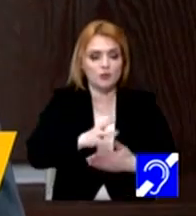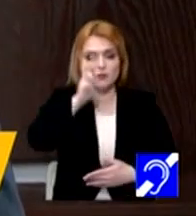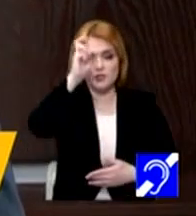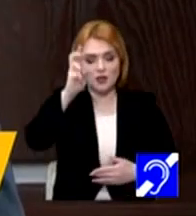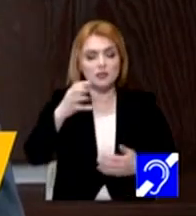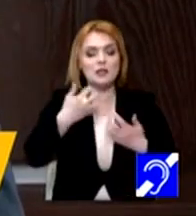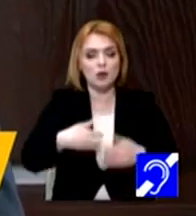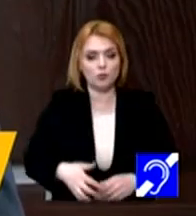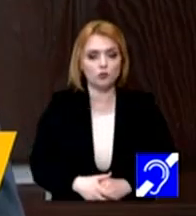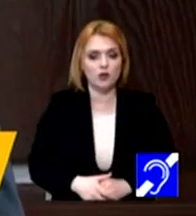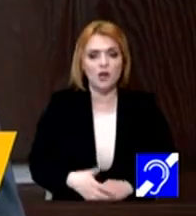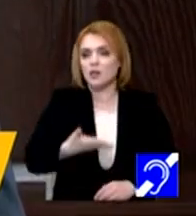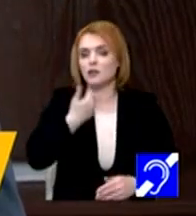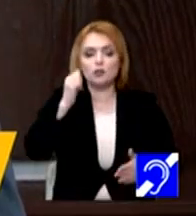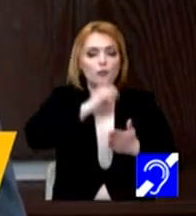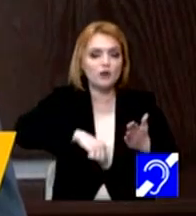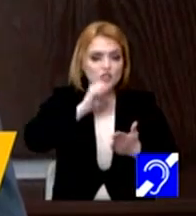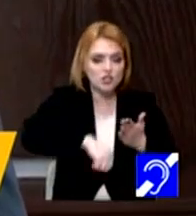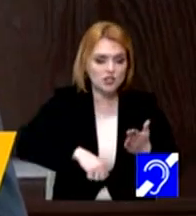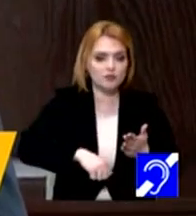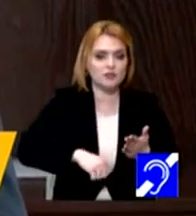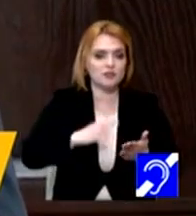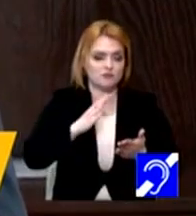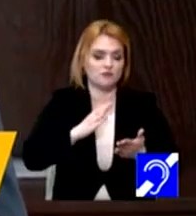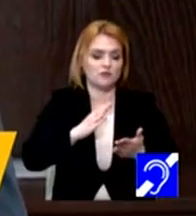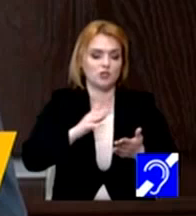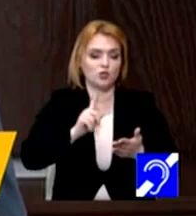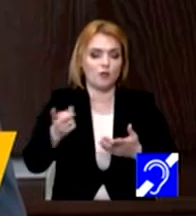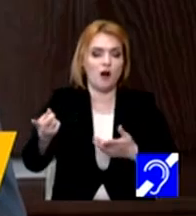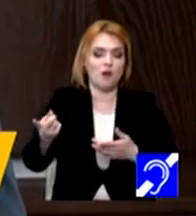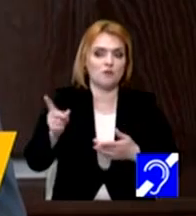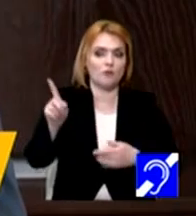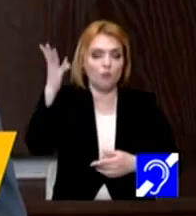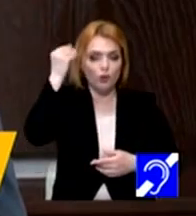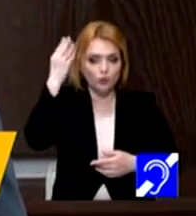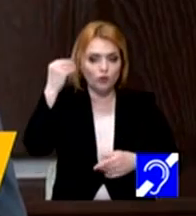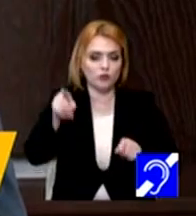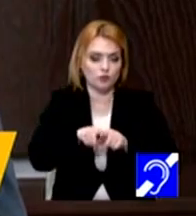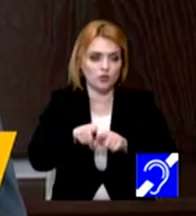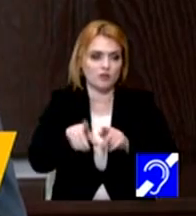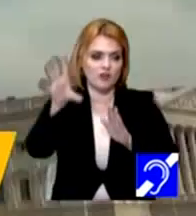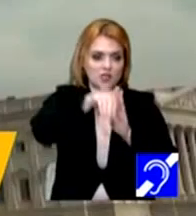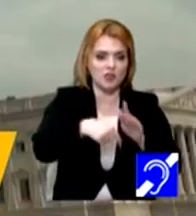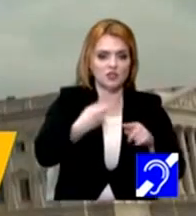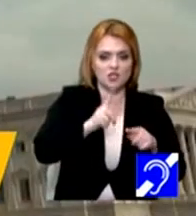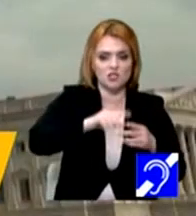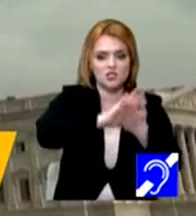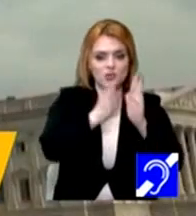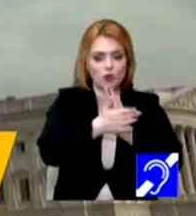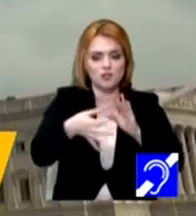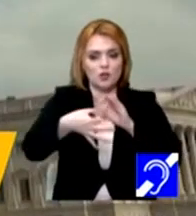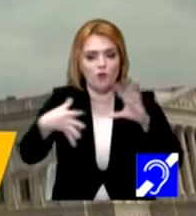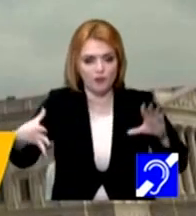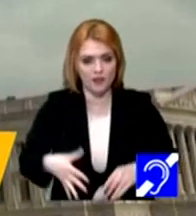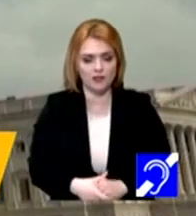nu există absolut niciun motiv pentru a atrage Republica Moldova în această degradare a situației regionale. Ministrul